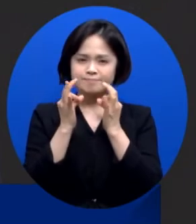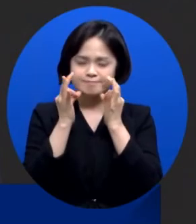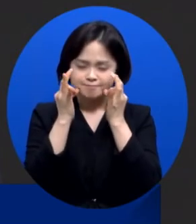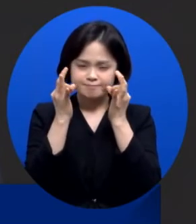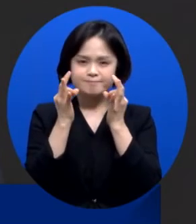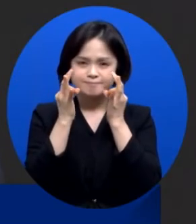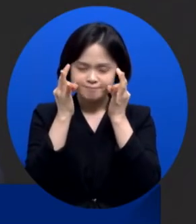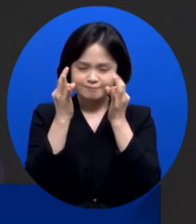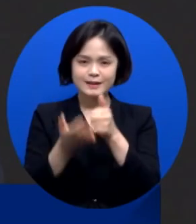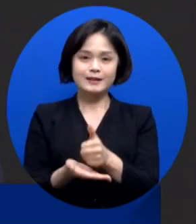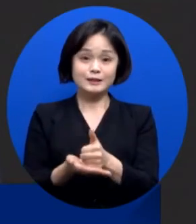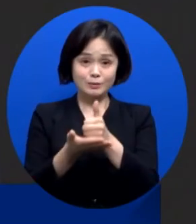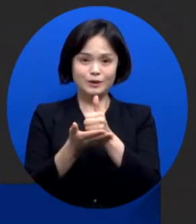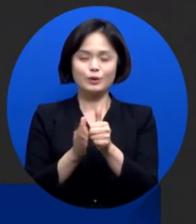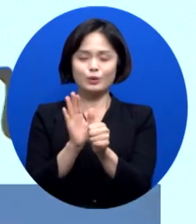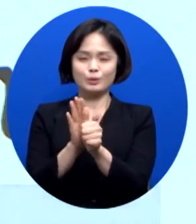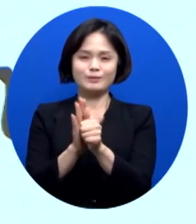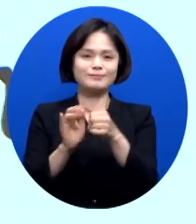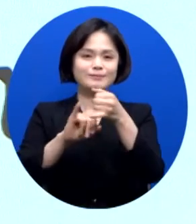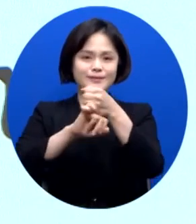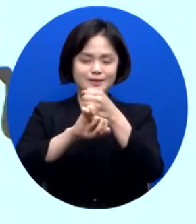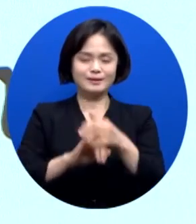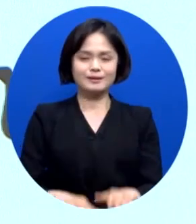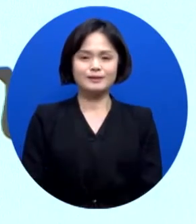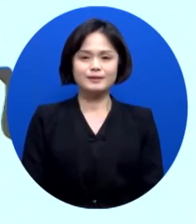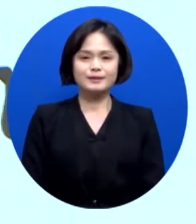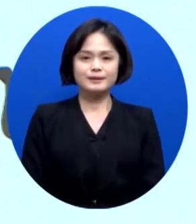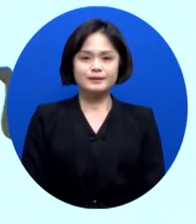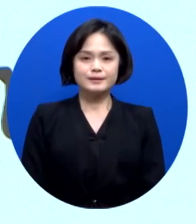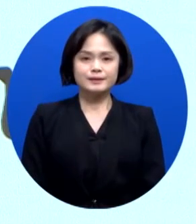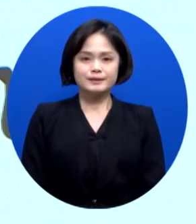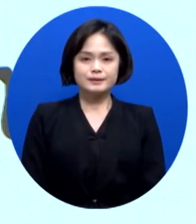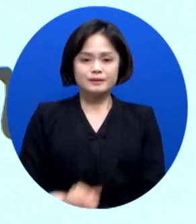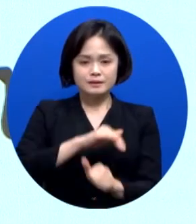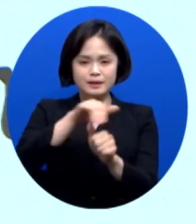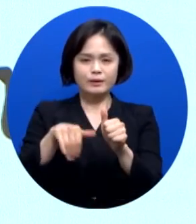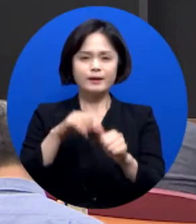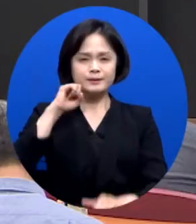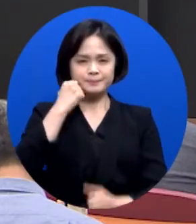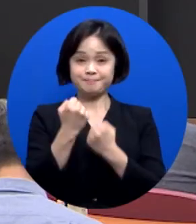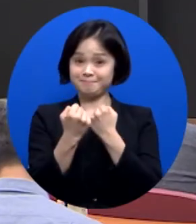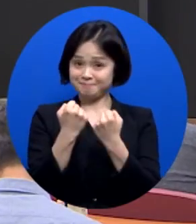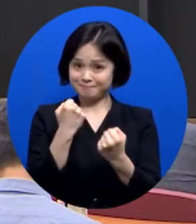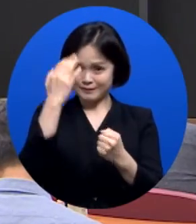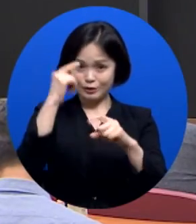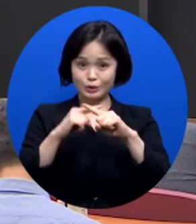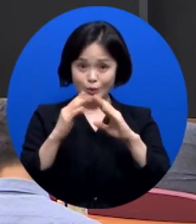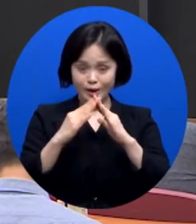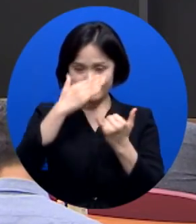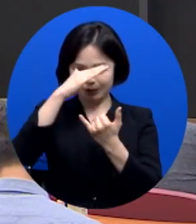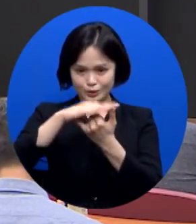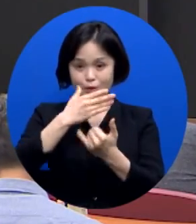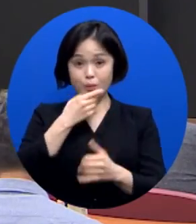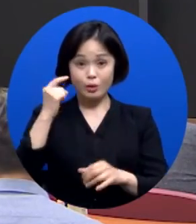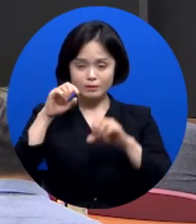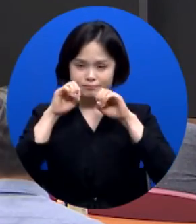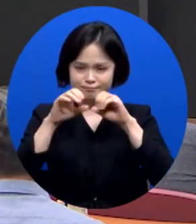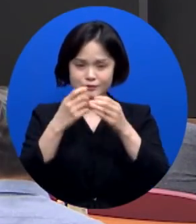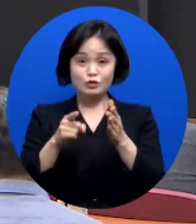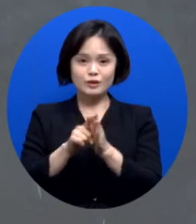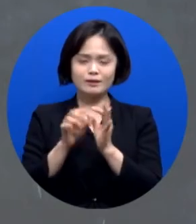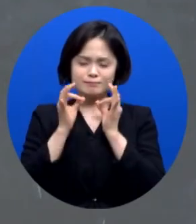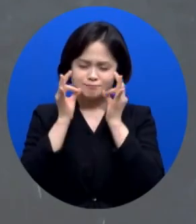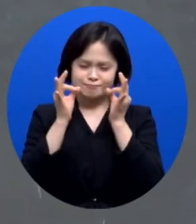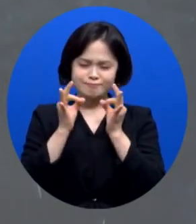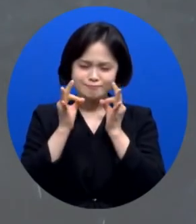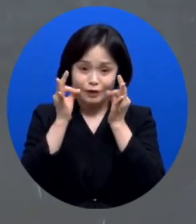잘 섬기고 돕도록 하겠습니다. 시대적 어려움 가운데서도 한국교회의 다음 세대 복음화를 향한 끊임없는